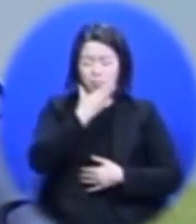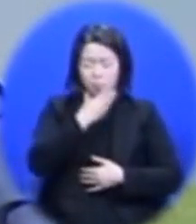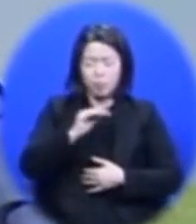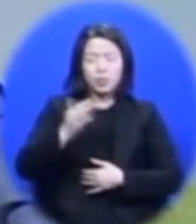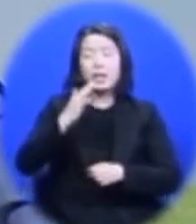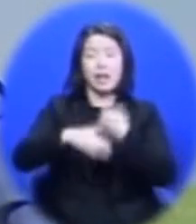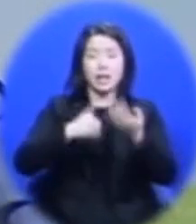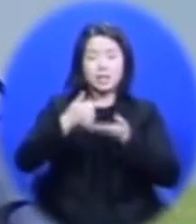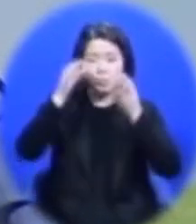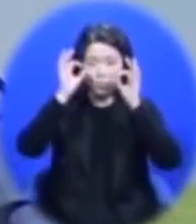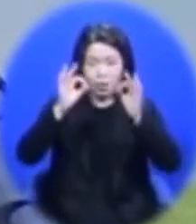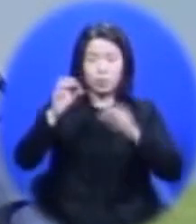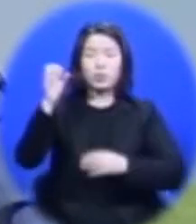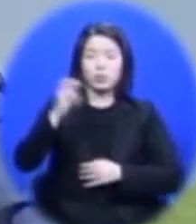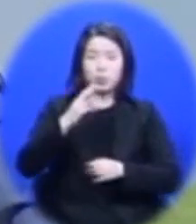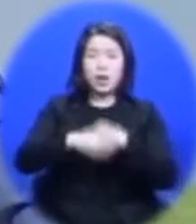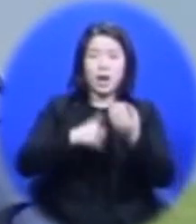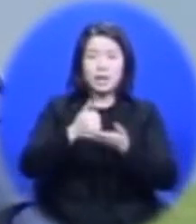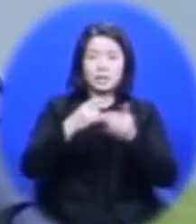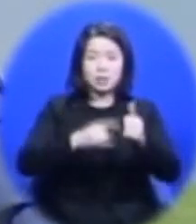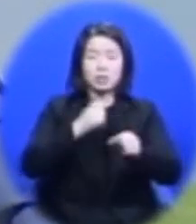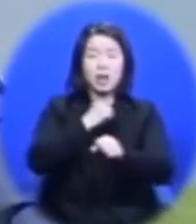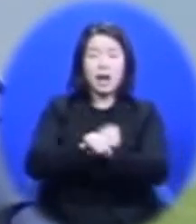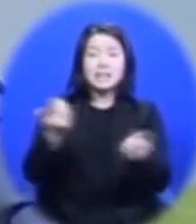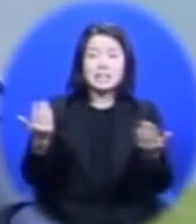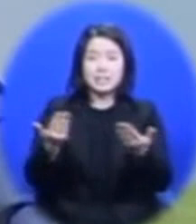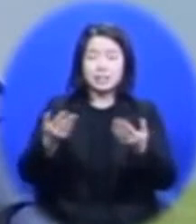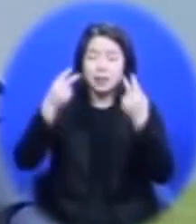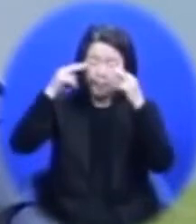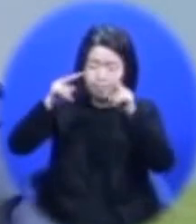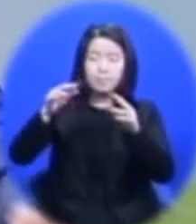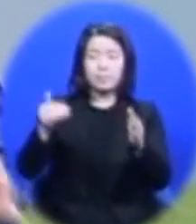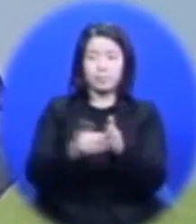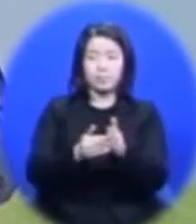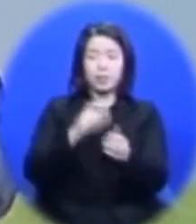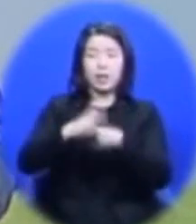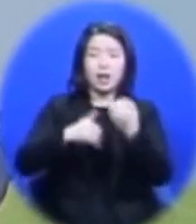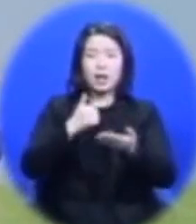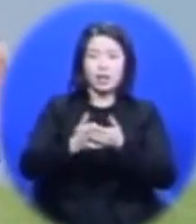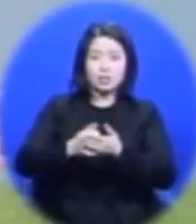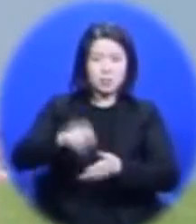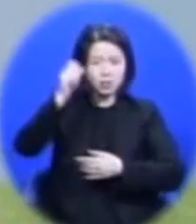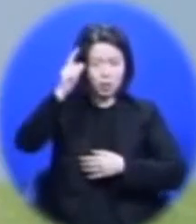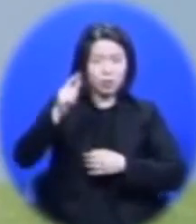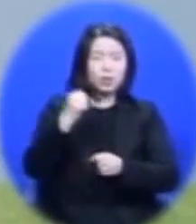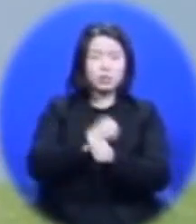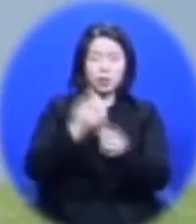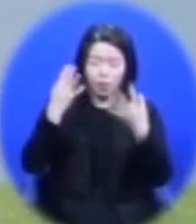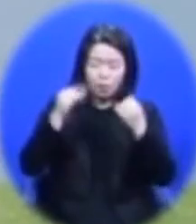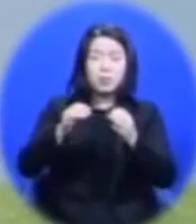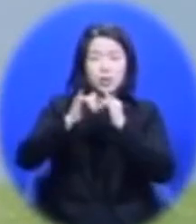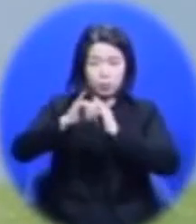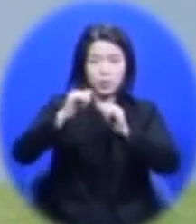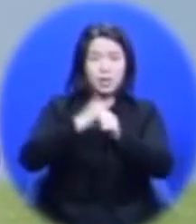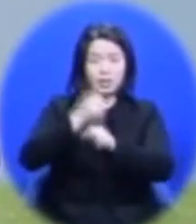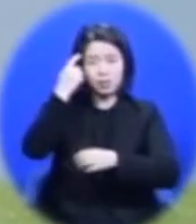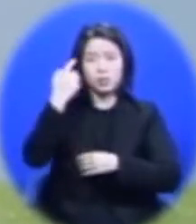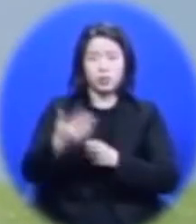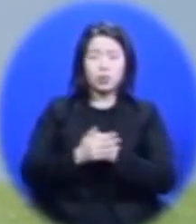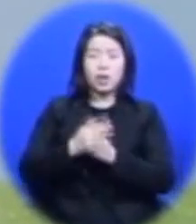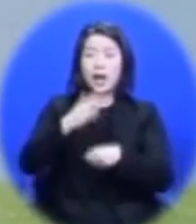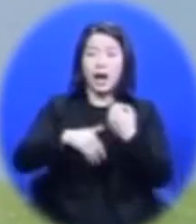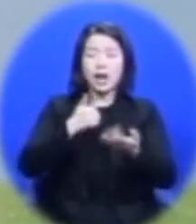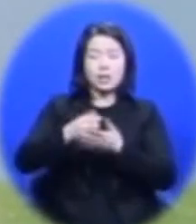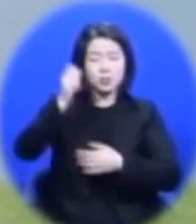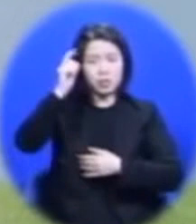보았고 또한 하나님께서 하신 일들을 바라보았습니다. 하나님의 탁월하심이 얼마나 위대한지요. 하나님의